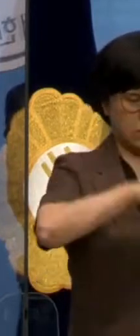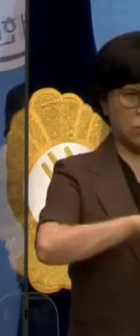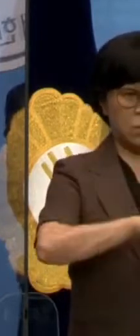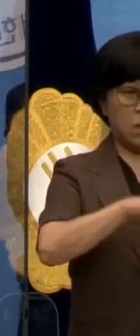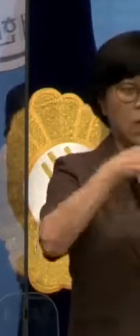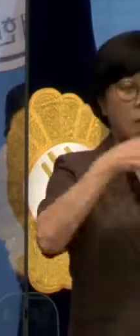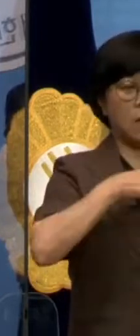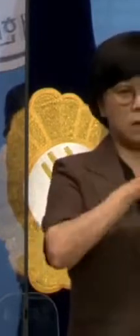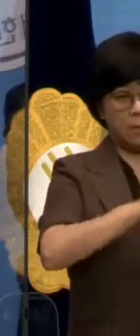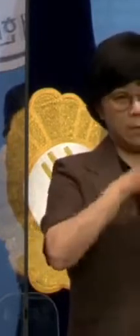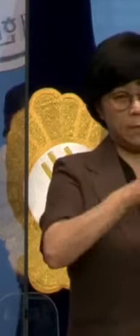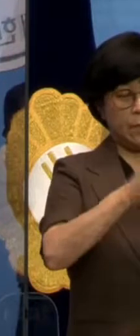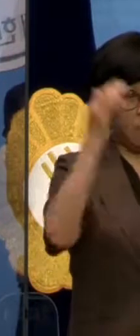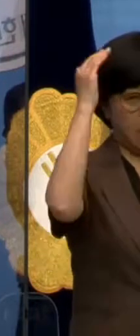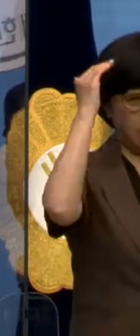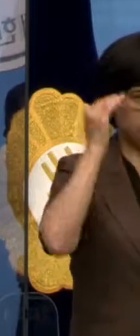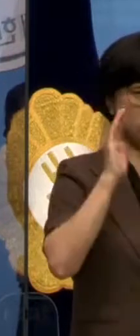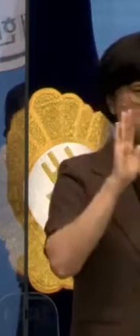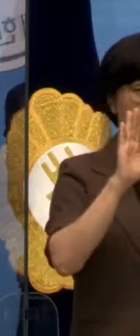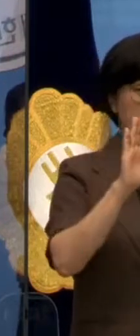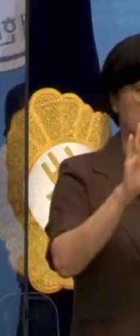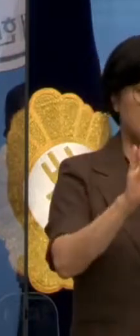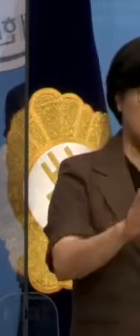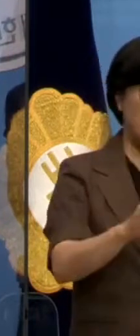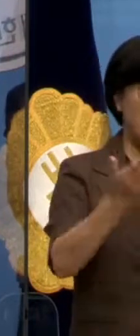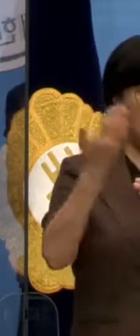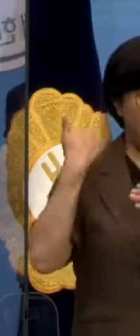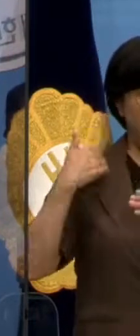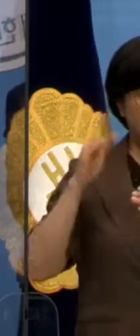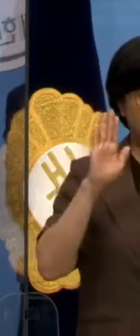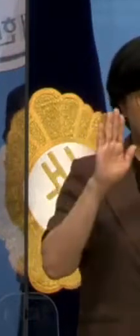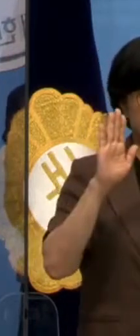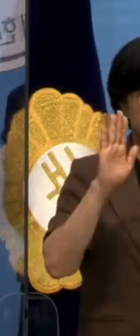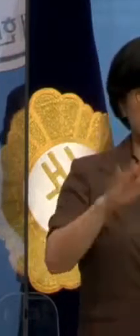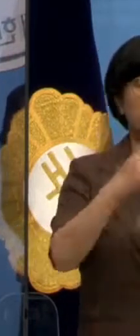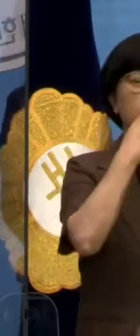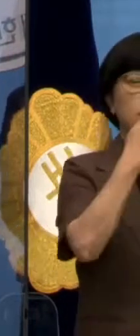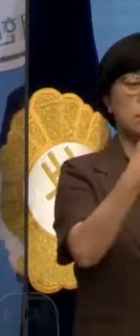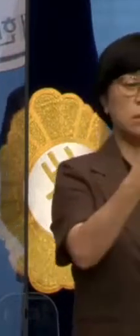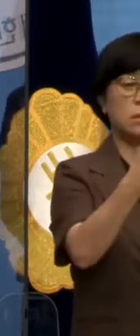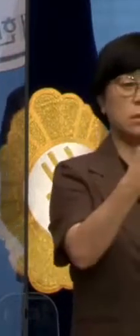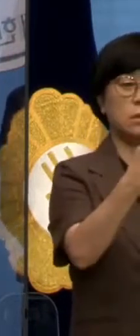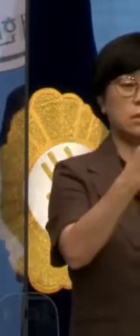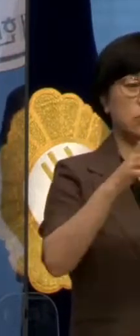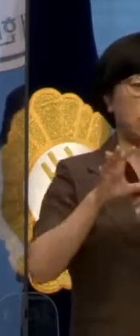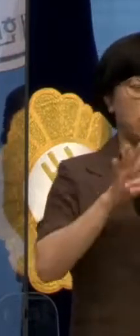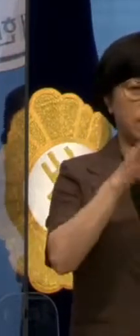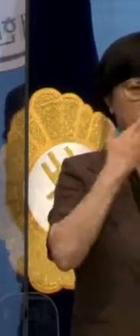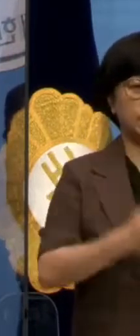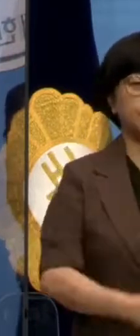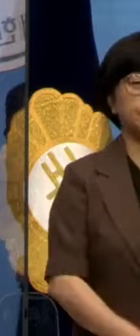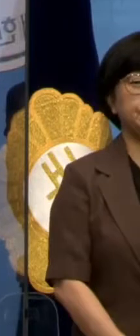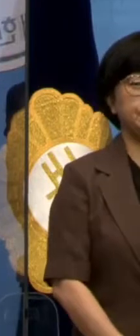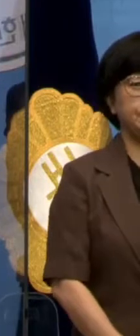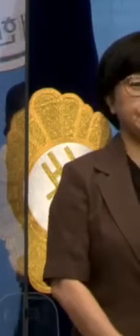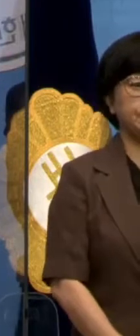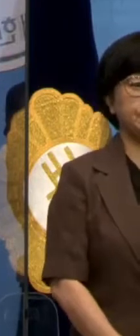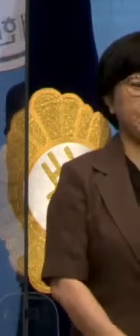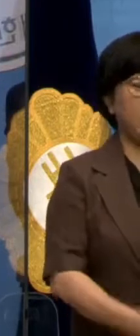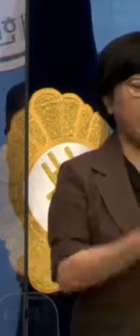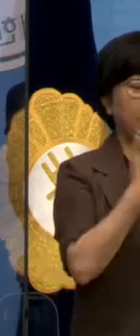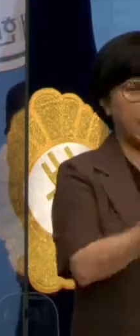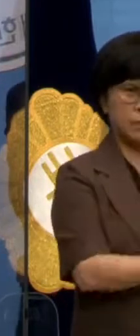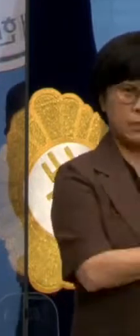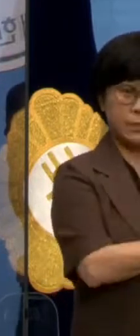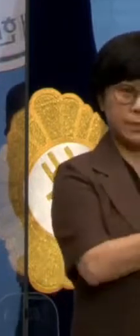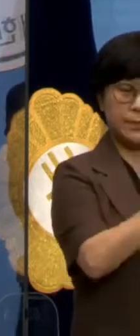이는 분명 대한민국의 과거와 미래의 멋진 화해가 될 것입니다. 밥을 짓는